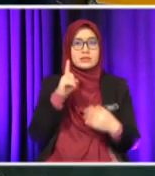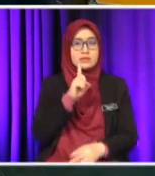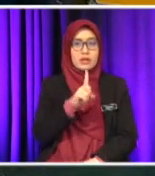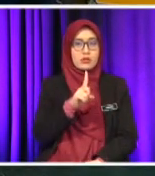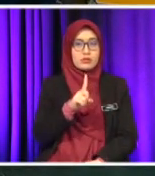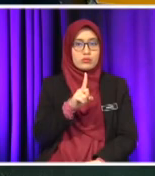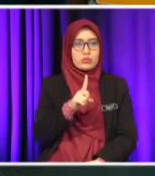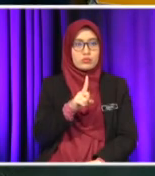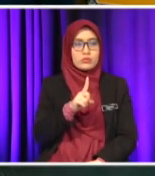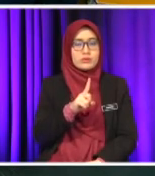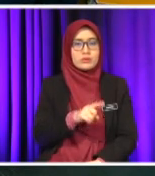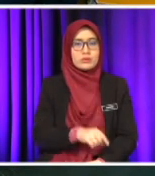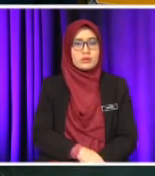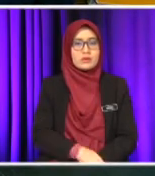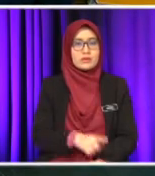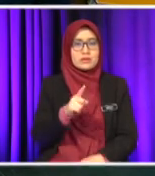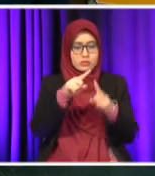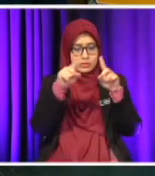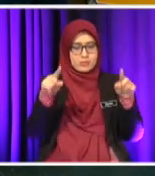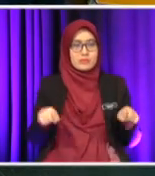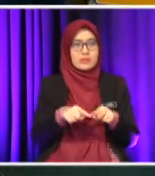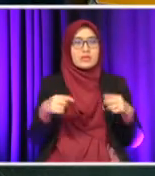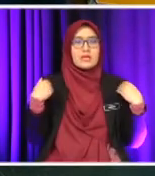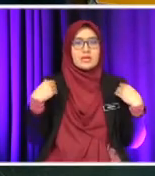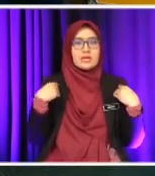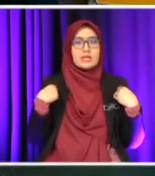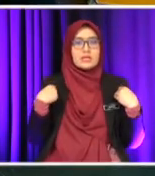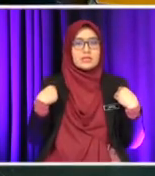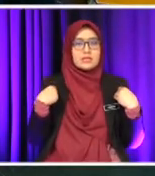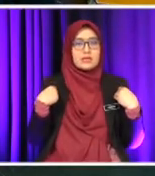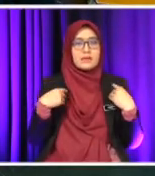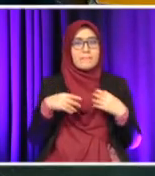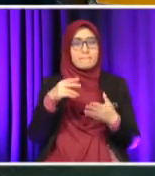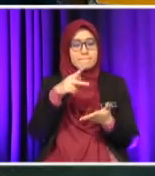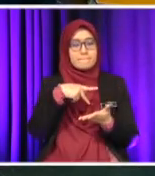berbagai jenis pen coba mau pegang